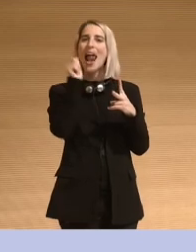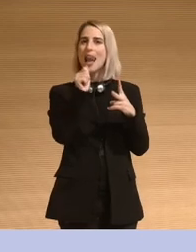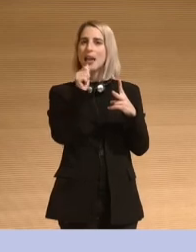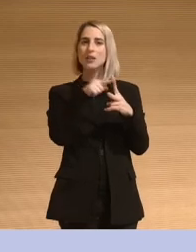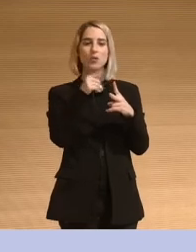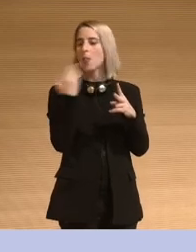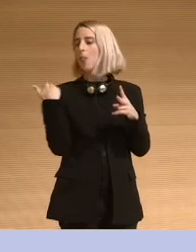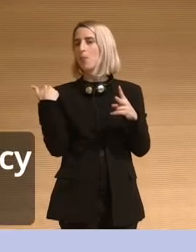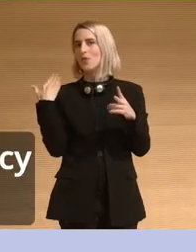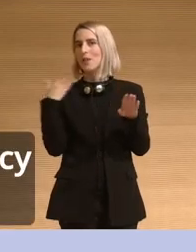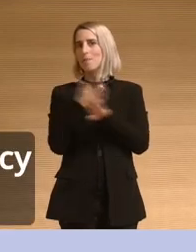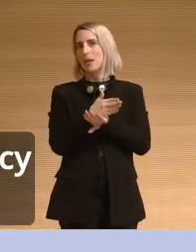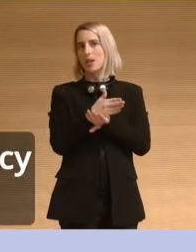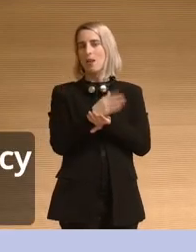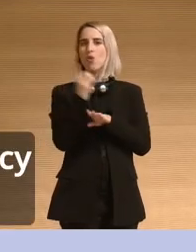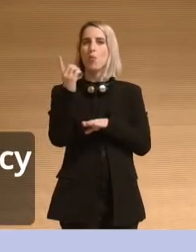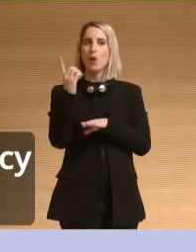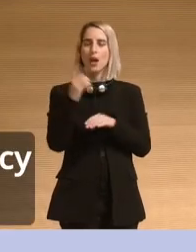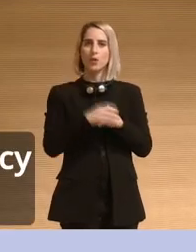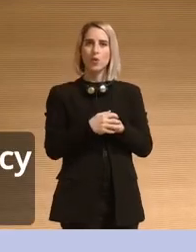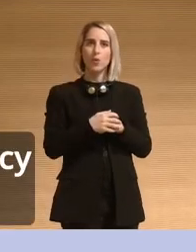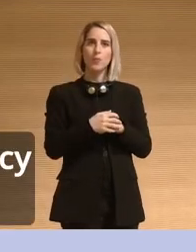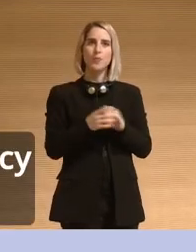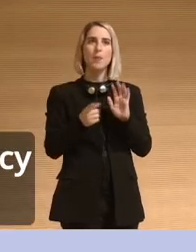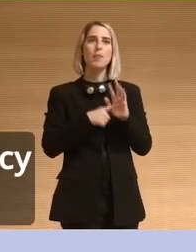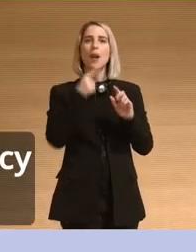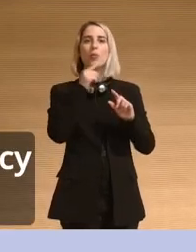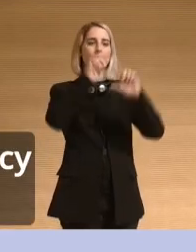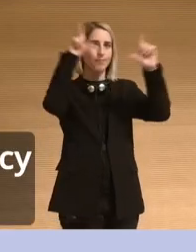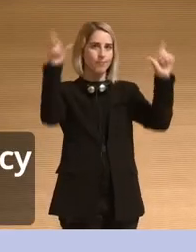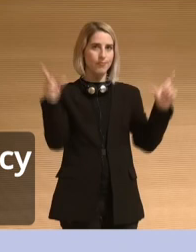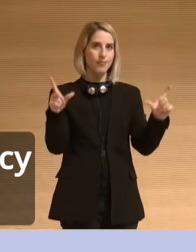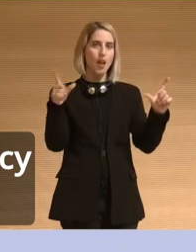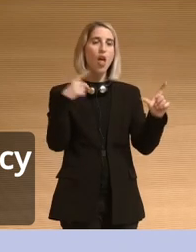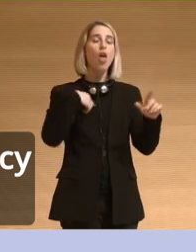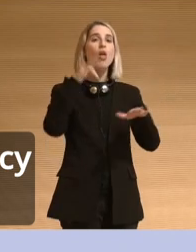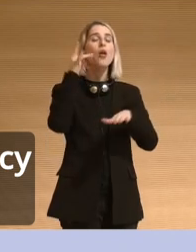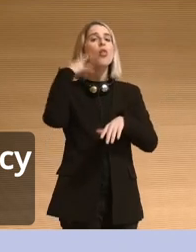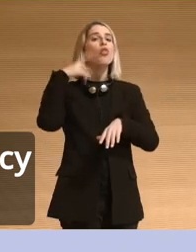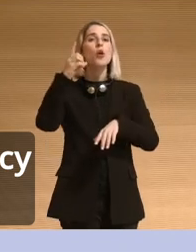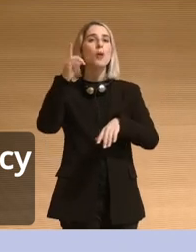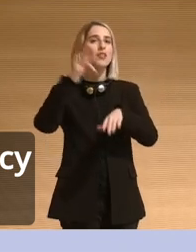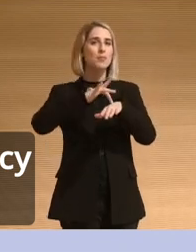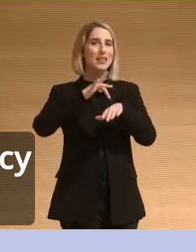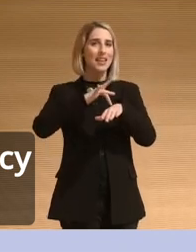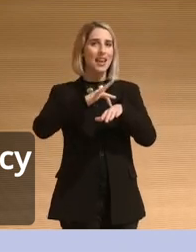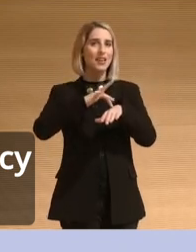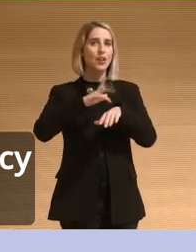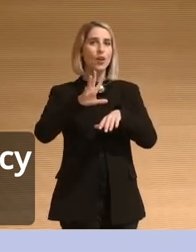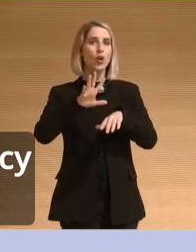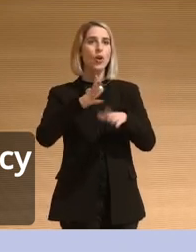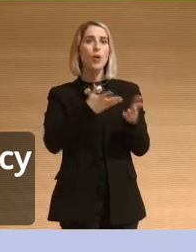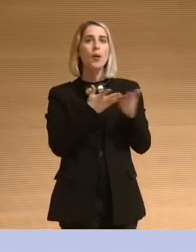μπήκε πρόσφατα και θα πρέπει να ανοίξω μια παρένθεση και να πω ότι το Δρομοκαΐτιο είναι ένα ψυχιατρίο το οποίο υποδέχεται